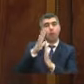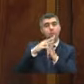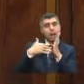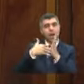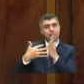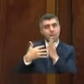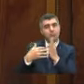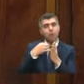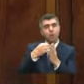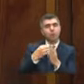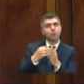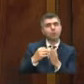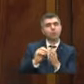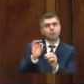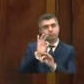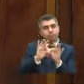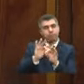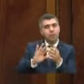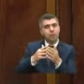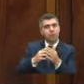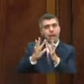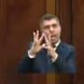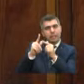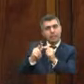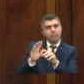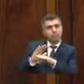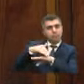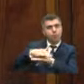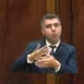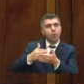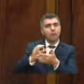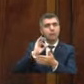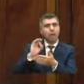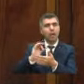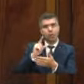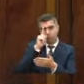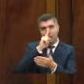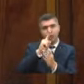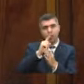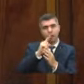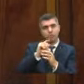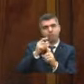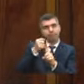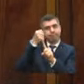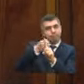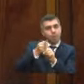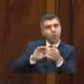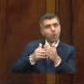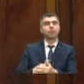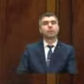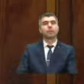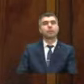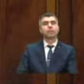المدى مجهود محدد مع عدد السدود إلى آخره، وغادي في الإنجاز